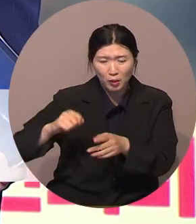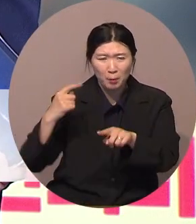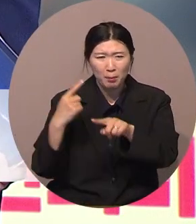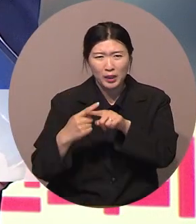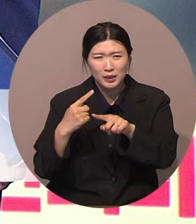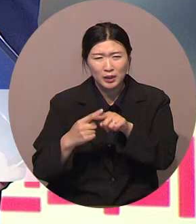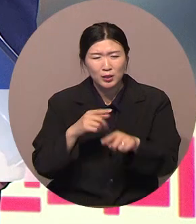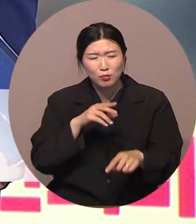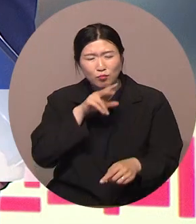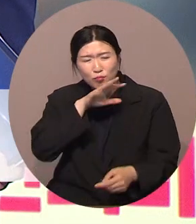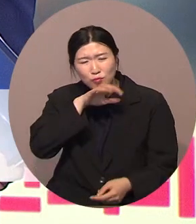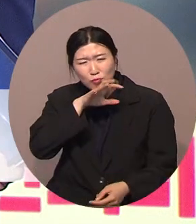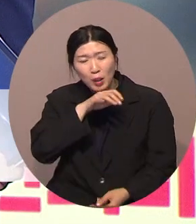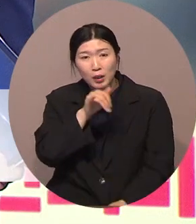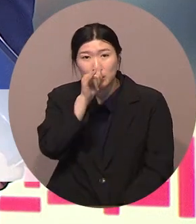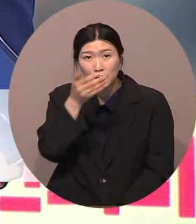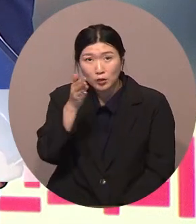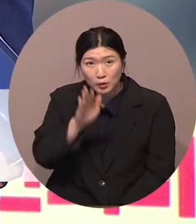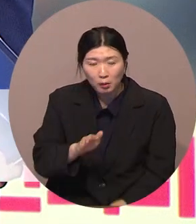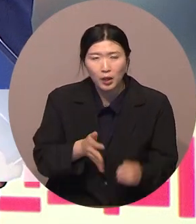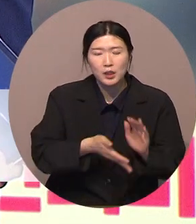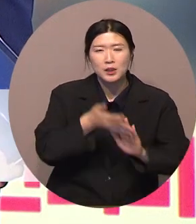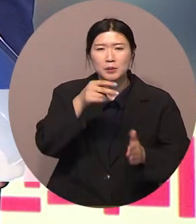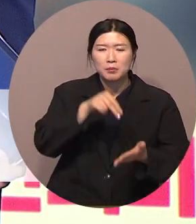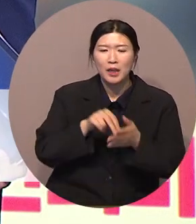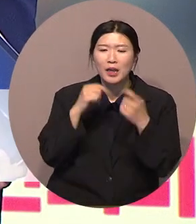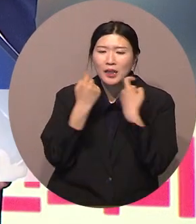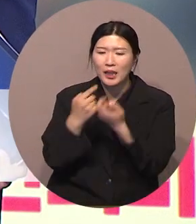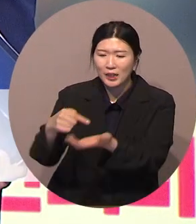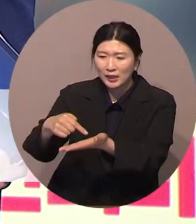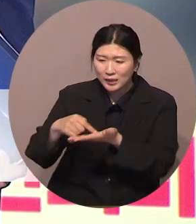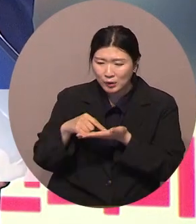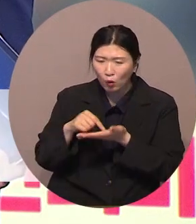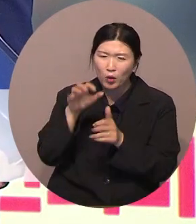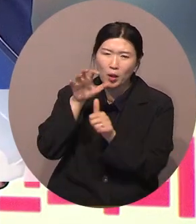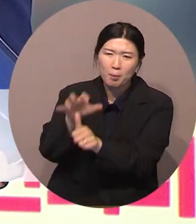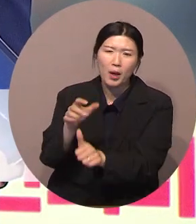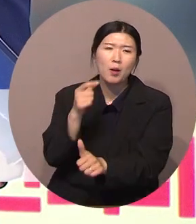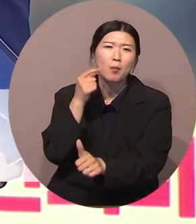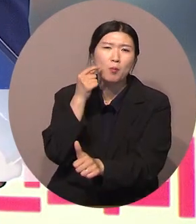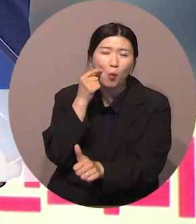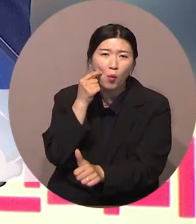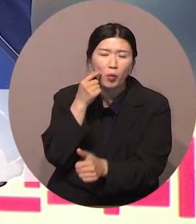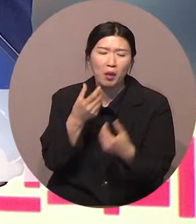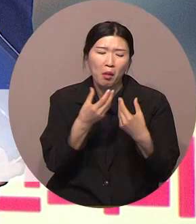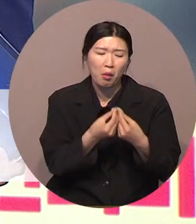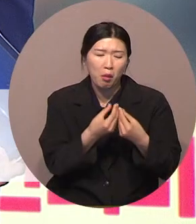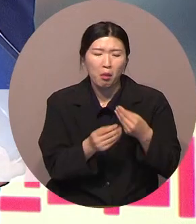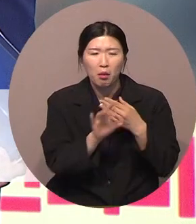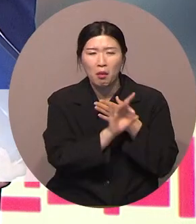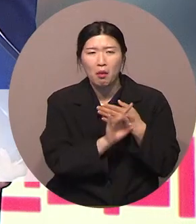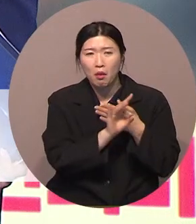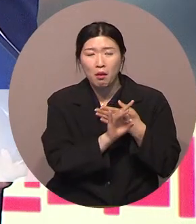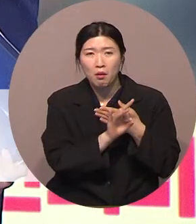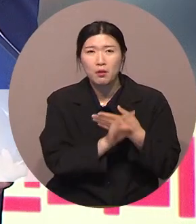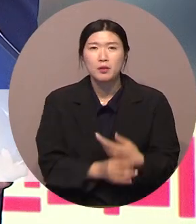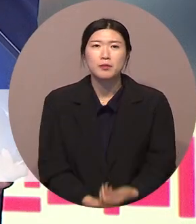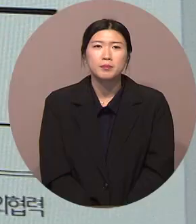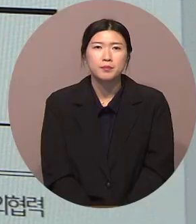쏟아지고 있지만 정작 세종시는 개인의 지원을 막을 수는 없다고 해명했습니다 박선진